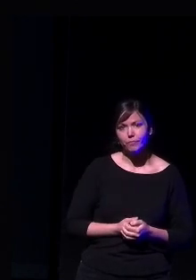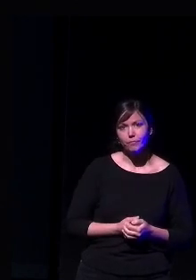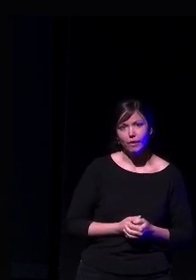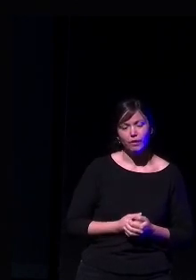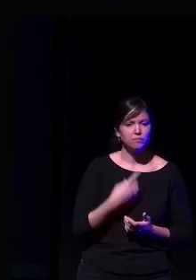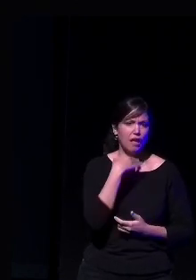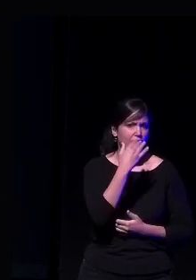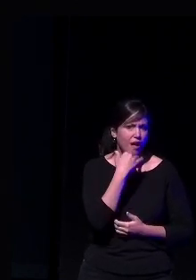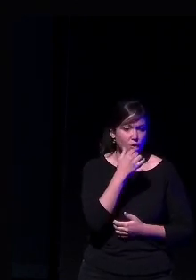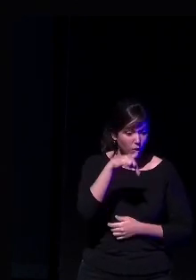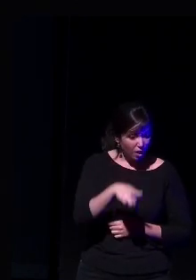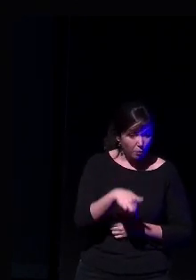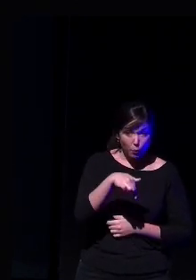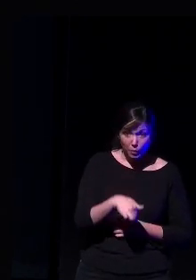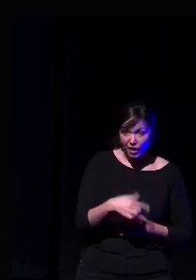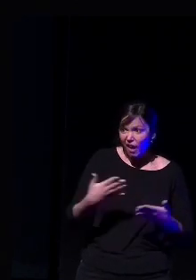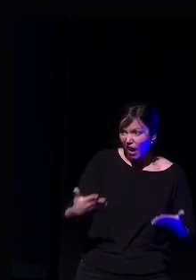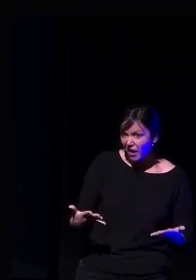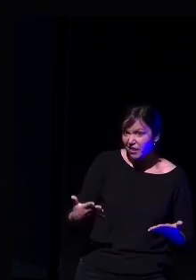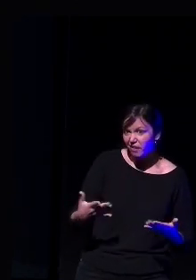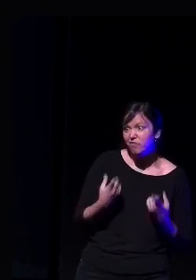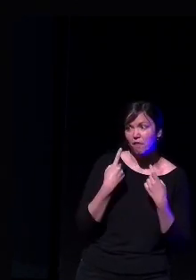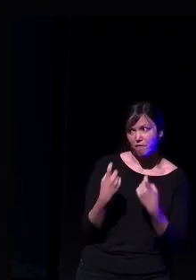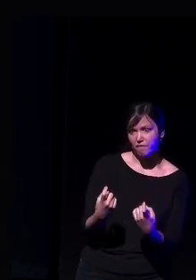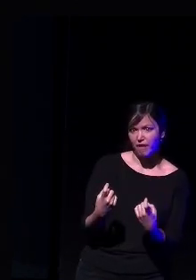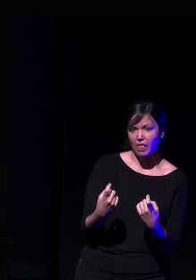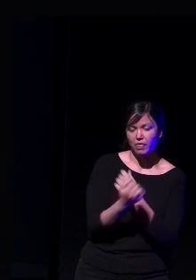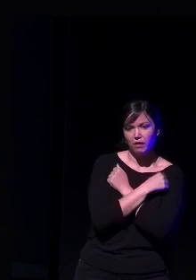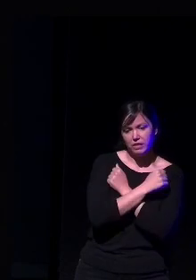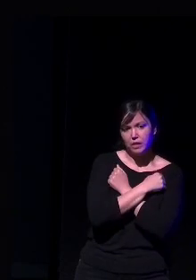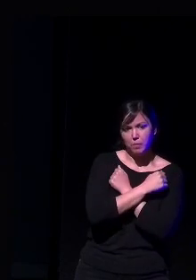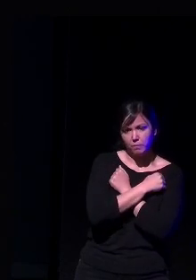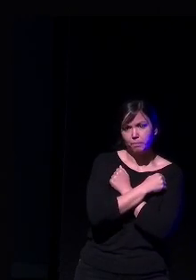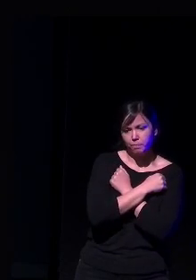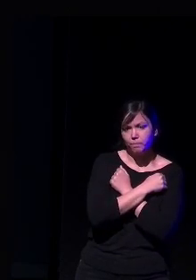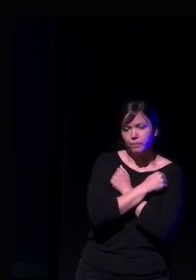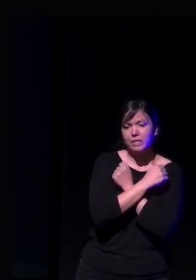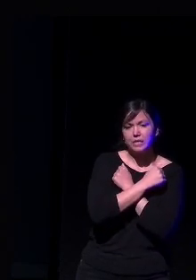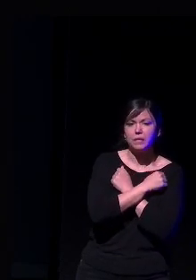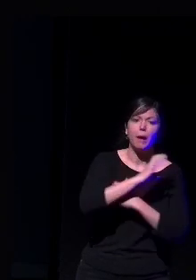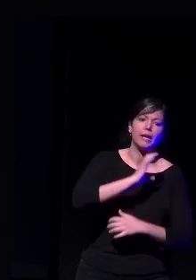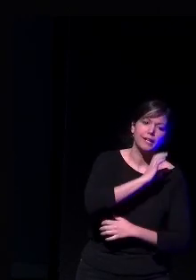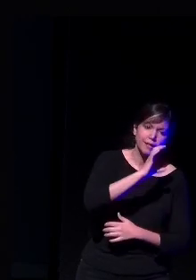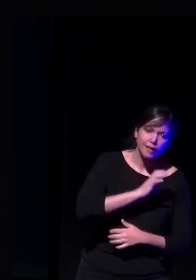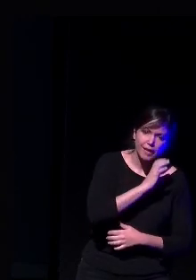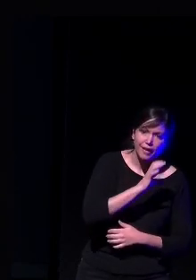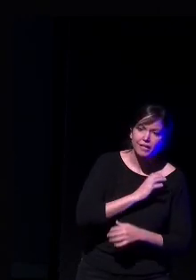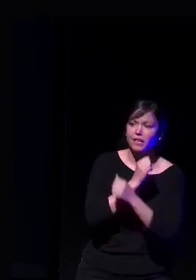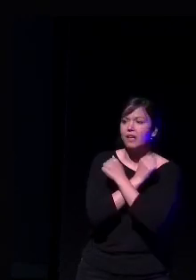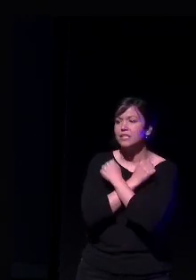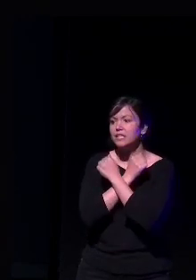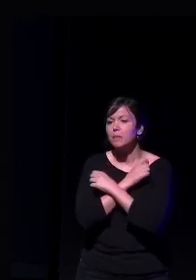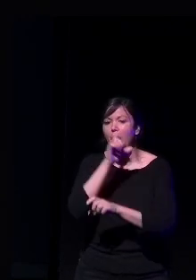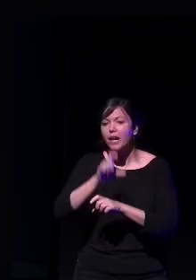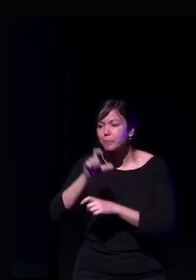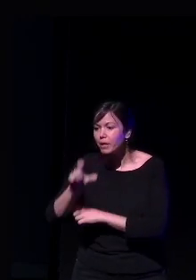Una cosa que avui en dia, per desgràcia, ens falta. Estimar. Estimar els clients. Estimar aquella gent